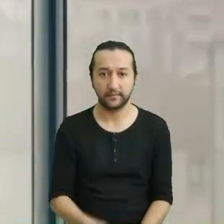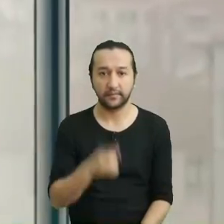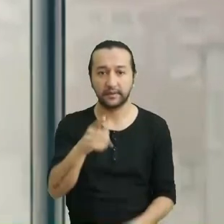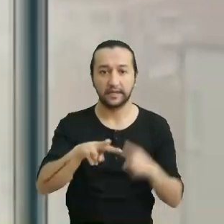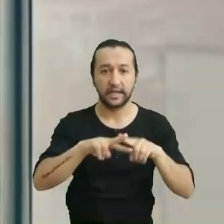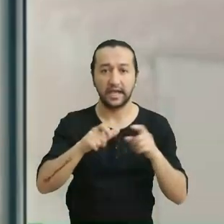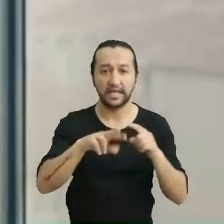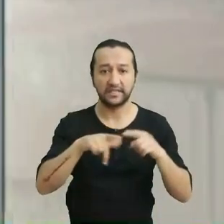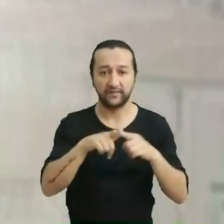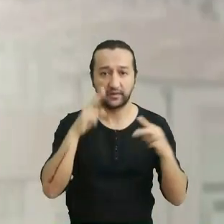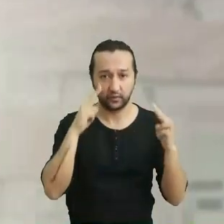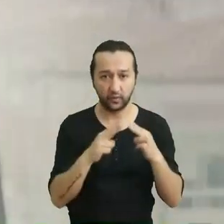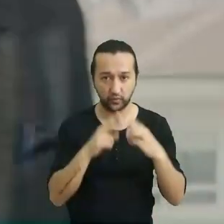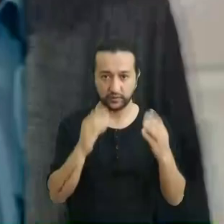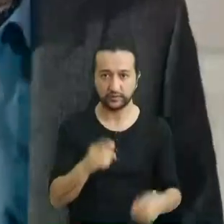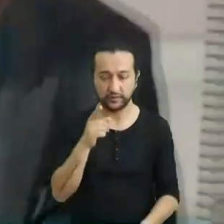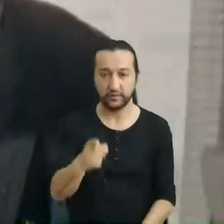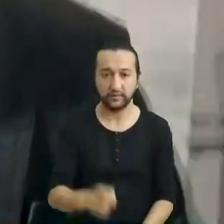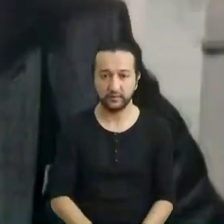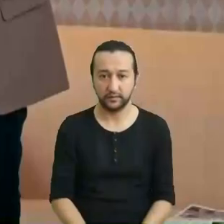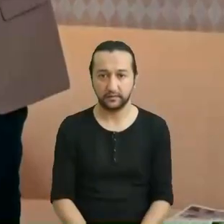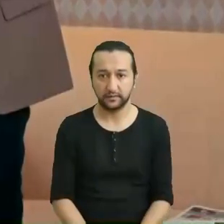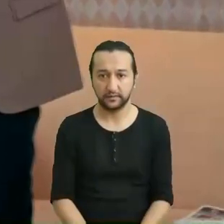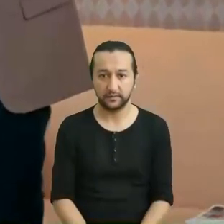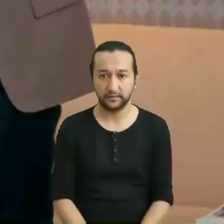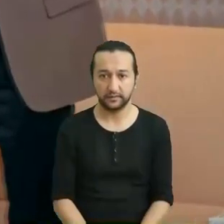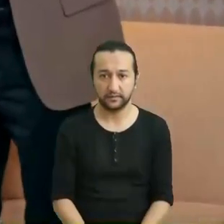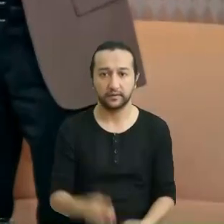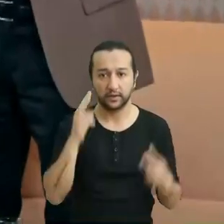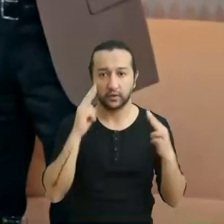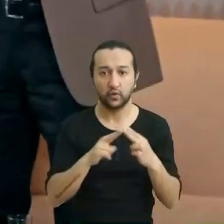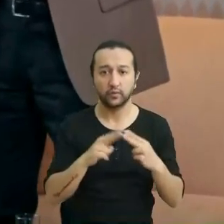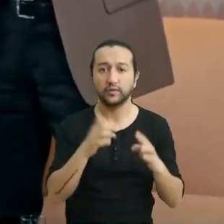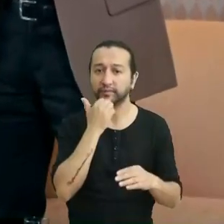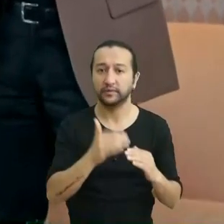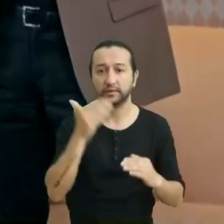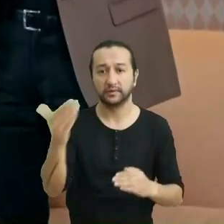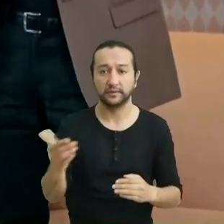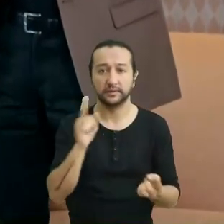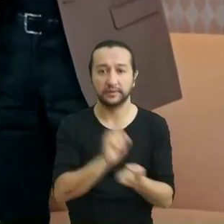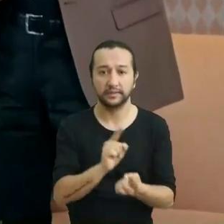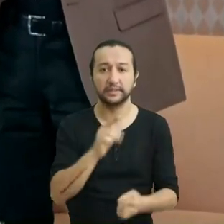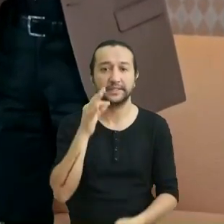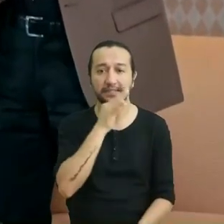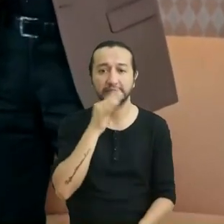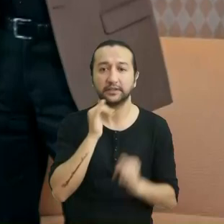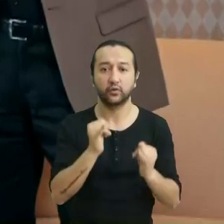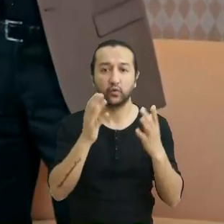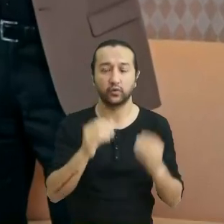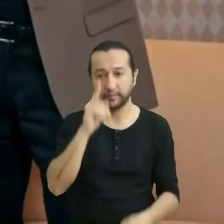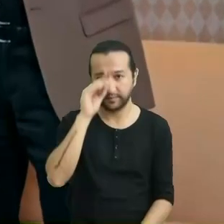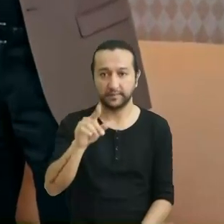Asap'la görüşecek misiniz? Yıldıray oturdu. Görüşmenin ötesinde pençelerimizin sırtında olduğunu bilmesi